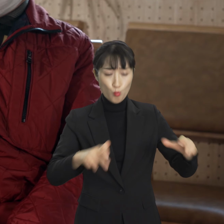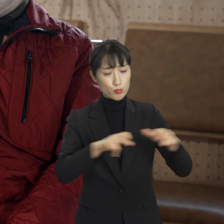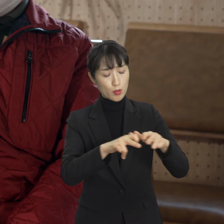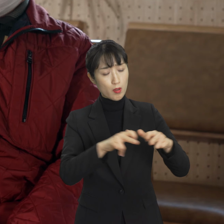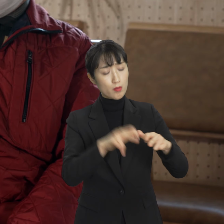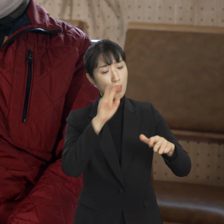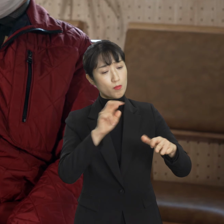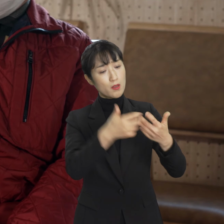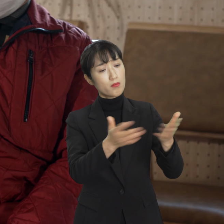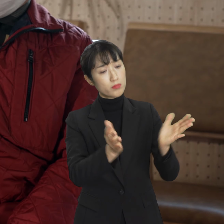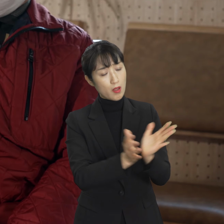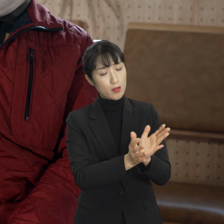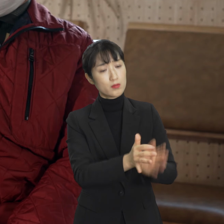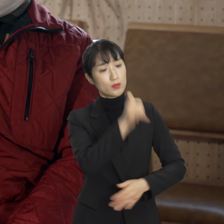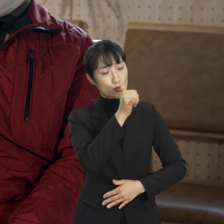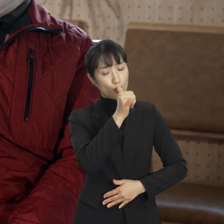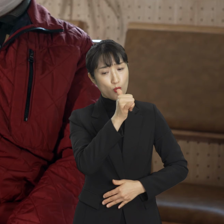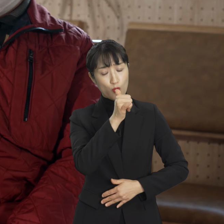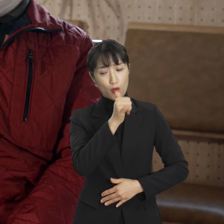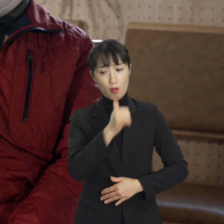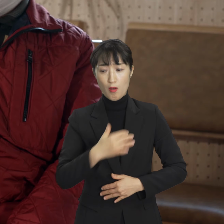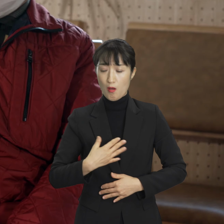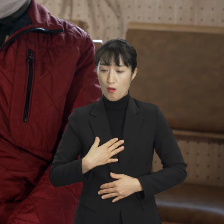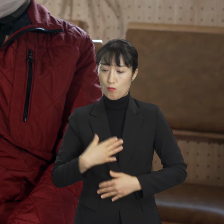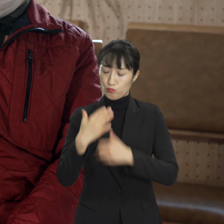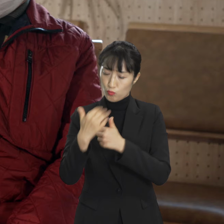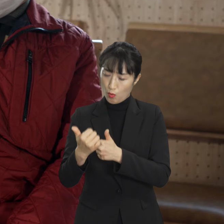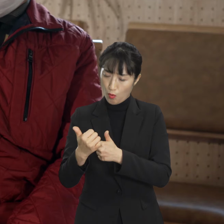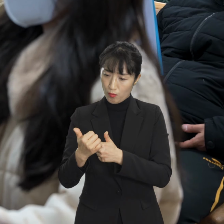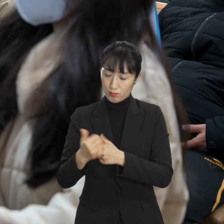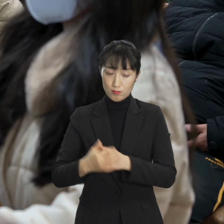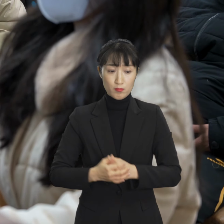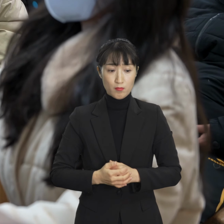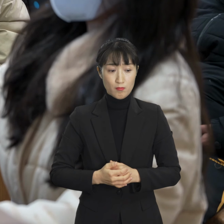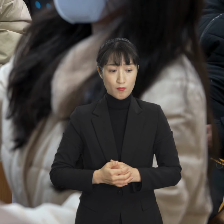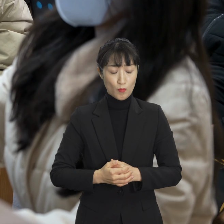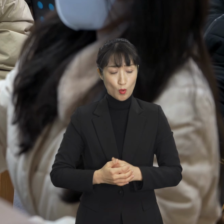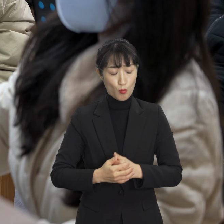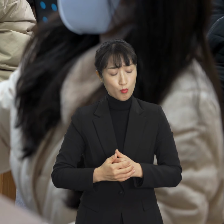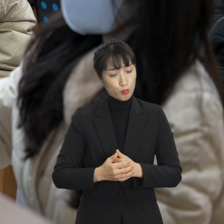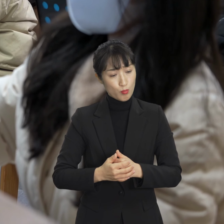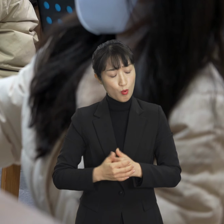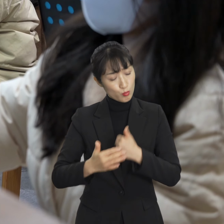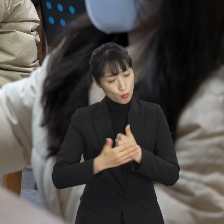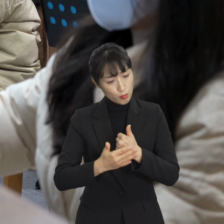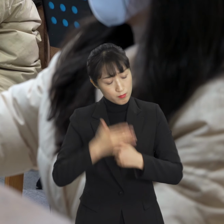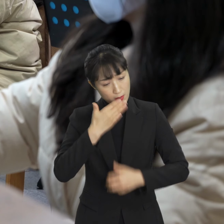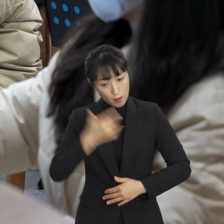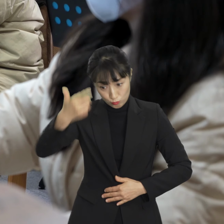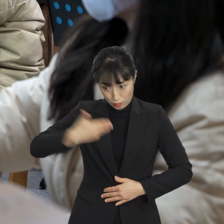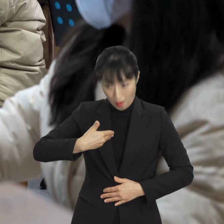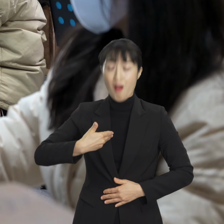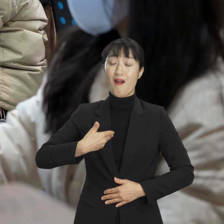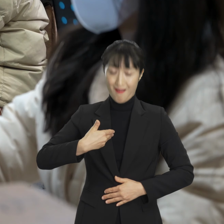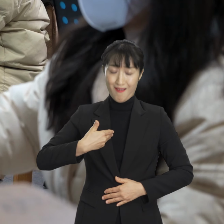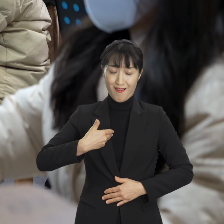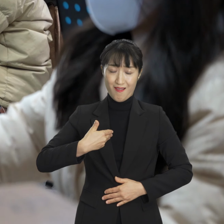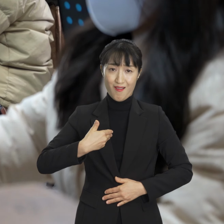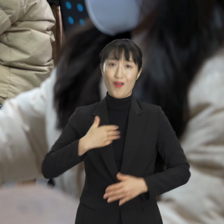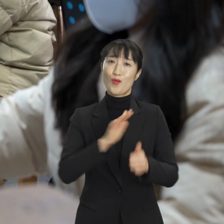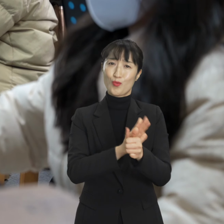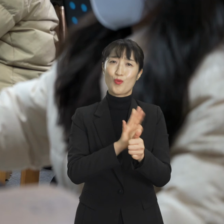장애 합창단이 있는데 아 좀 도와줄 수 있냐고 그래서 도와주러 왔다가 여태까지